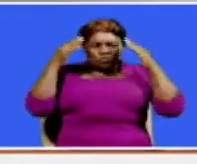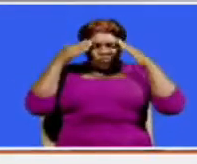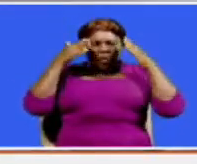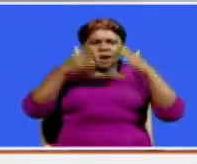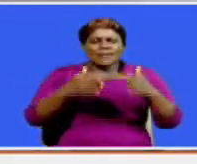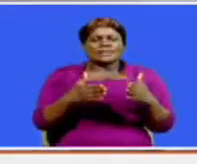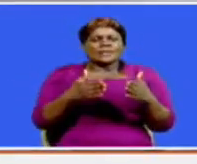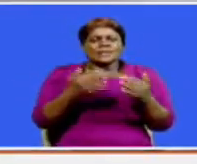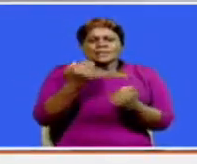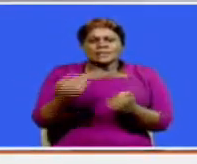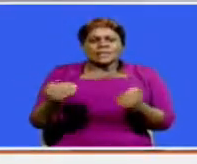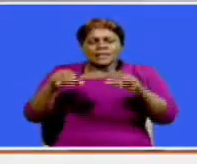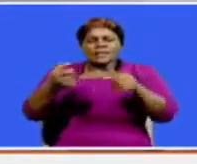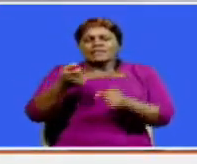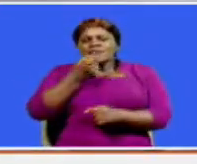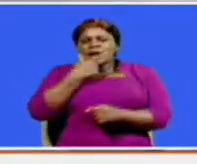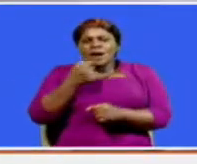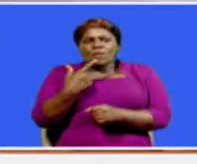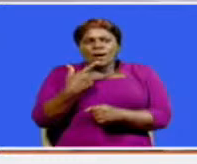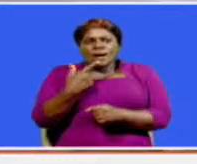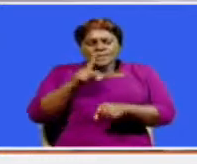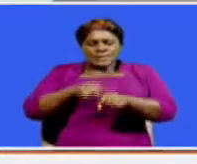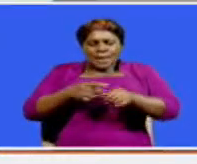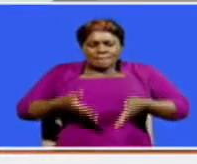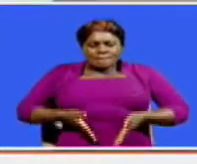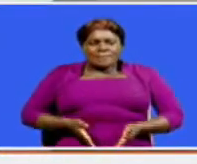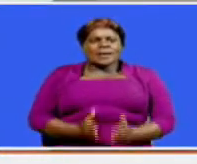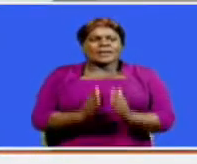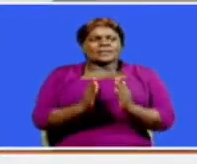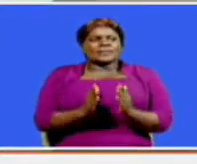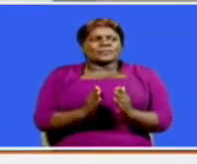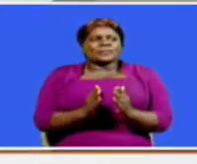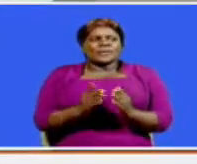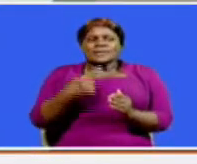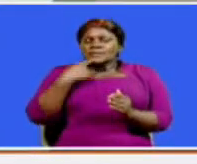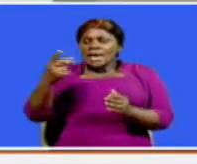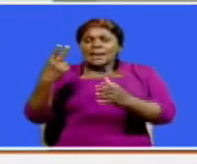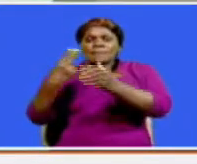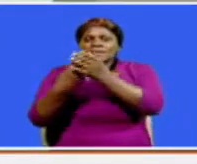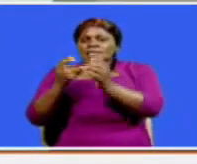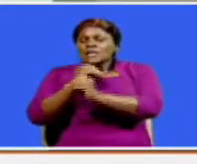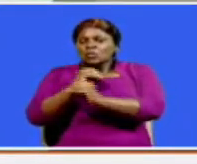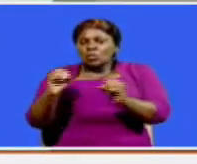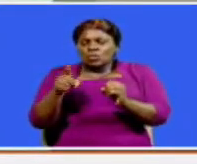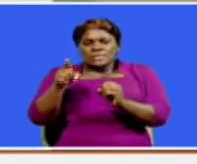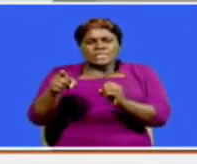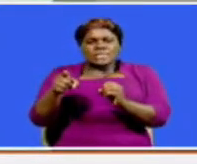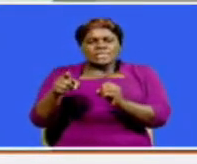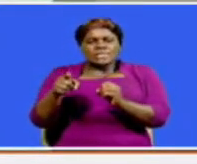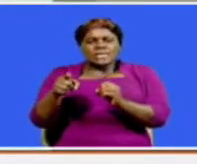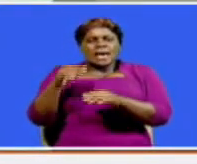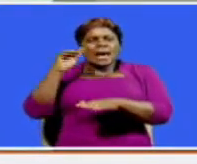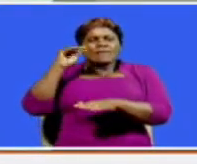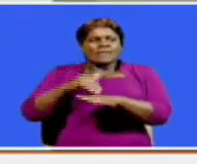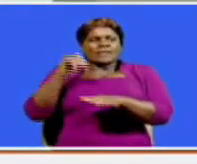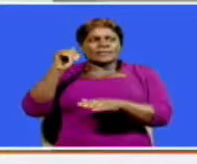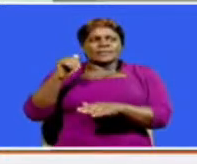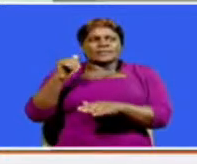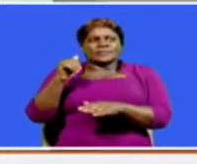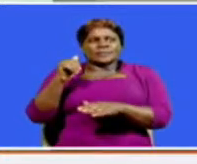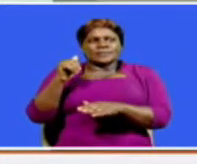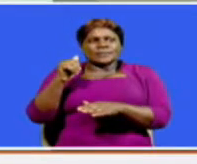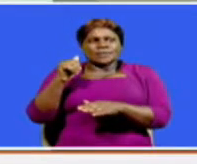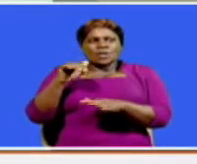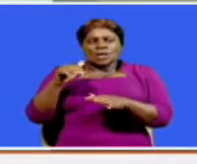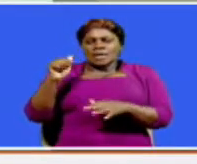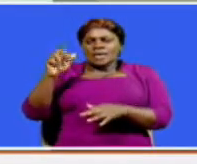manani kuwapa watoto wao dawa wanapojifungua. Non-disclosure to partners really drive poor ART adherence